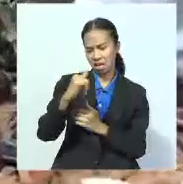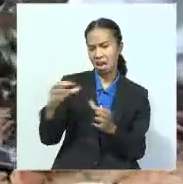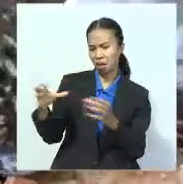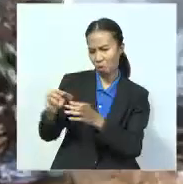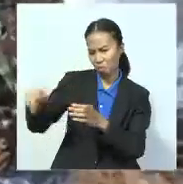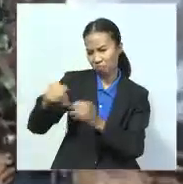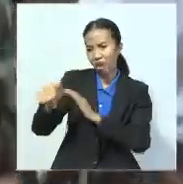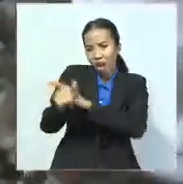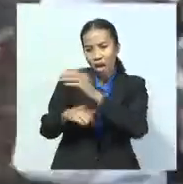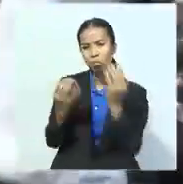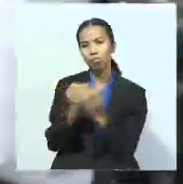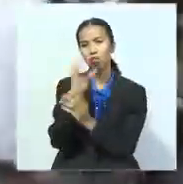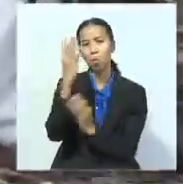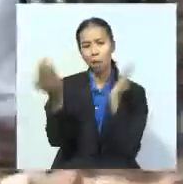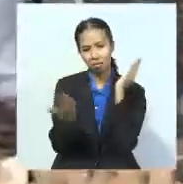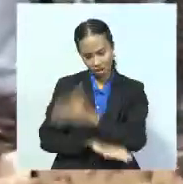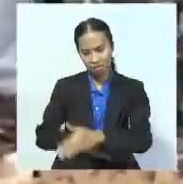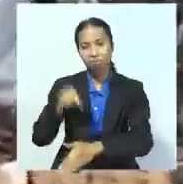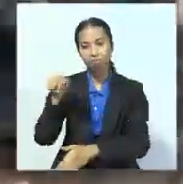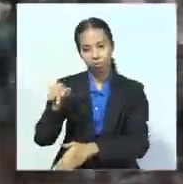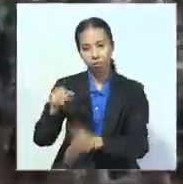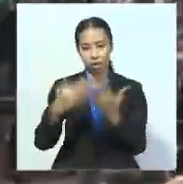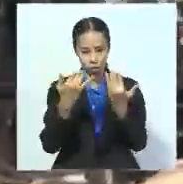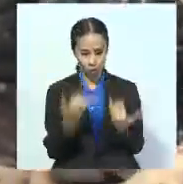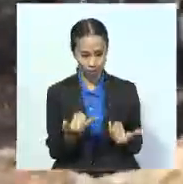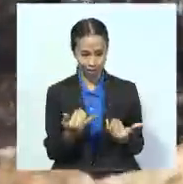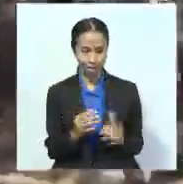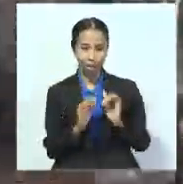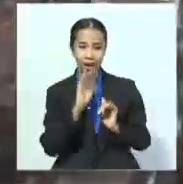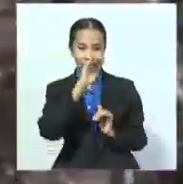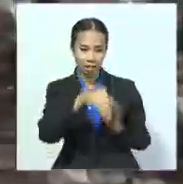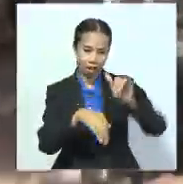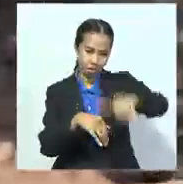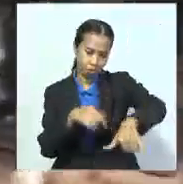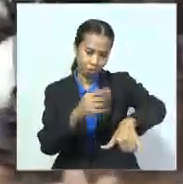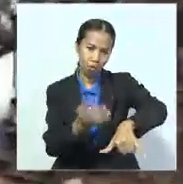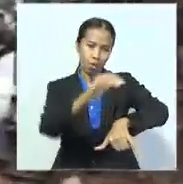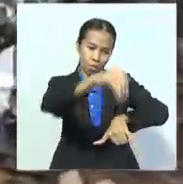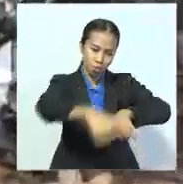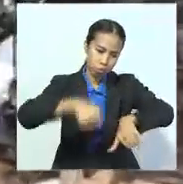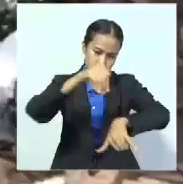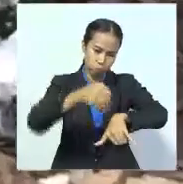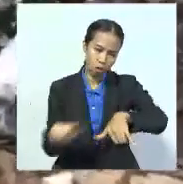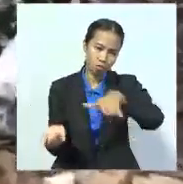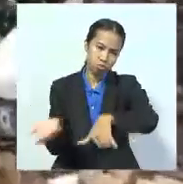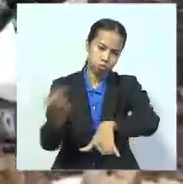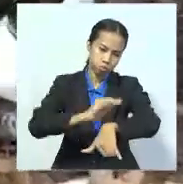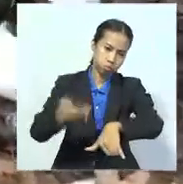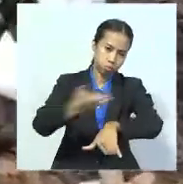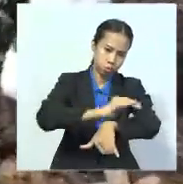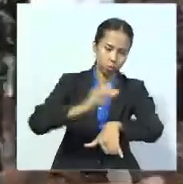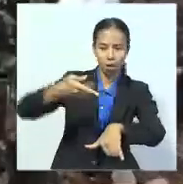คนกลุ่มนี้นี่แหละเบื้องต้นเจ้าหน้าที่ทำการฝังกลบซากช้างและทำการฆ่าเชื้อด้วยการโรยปูนขาว